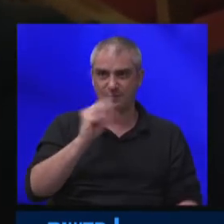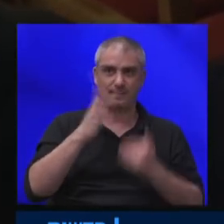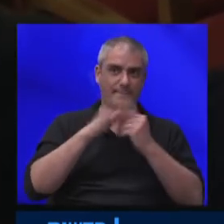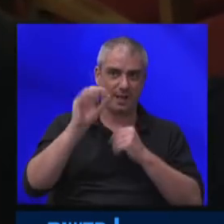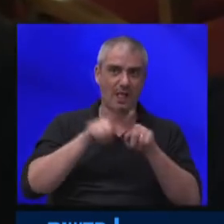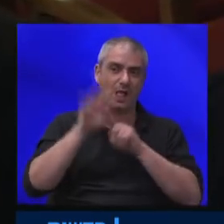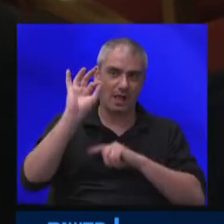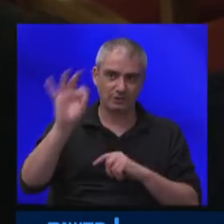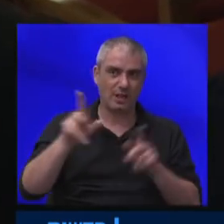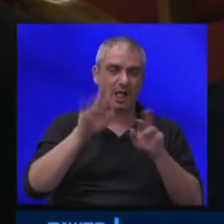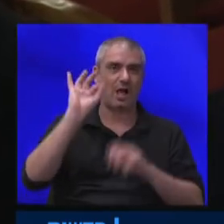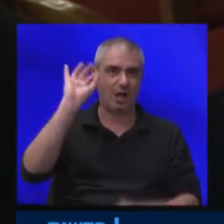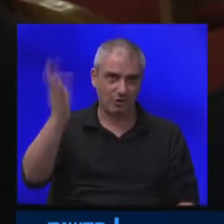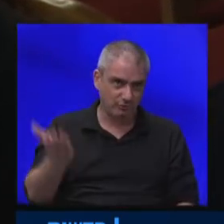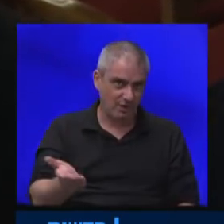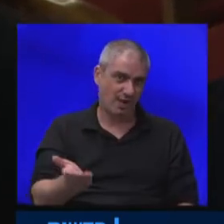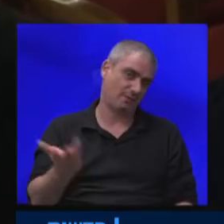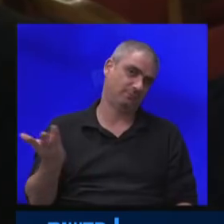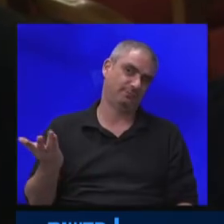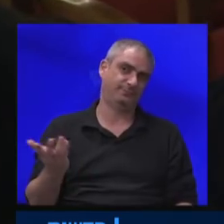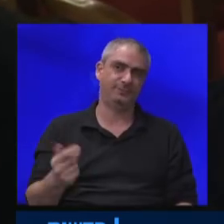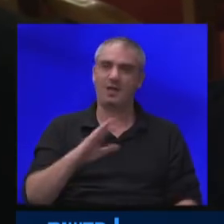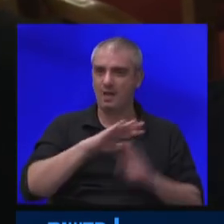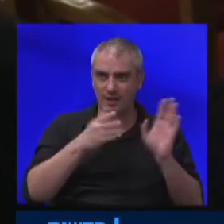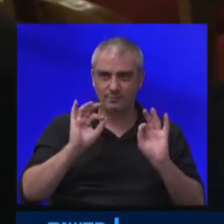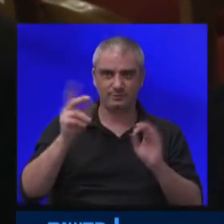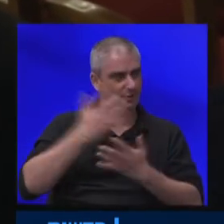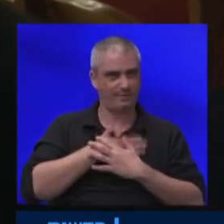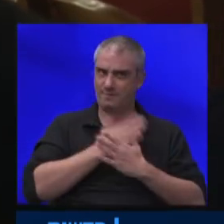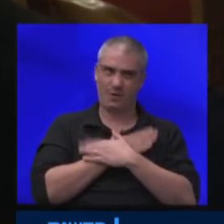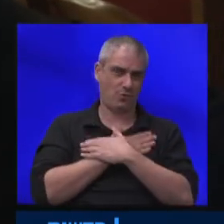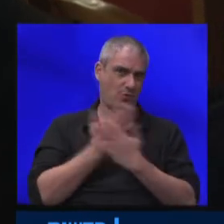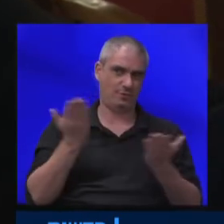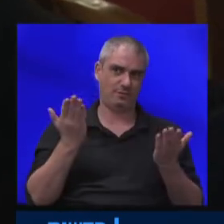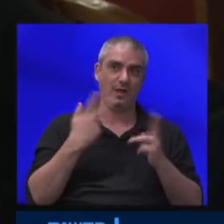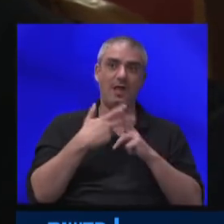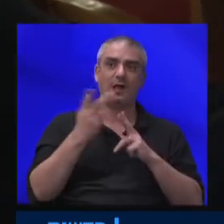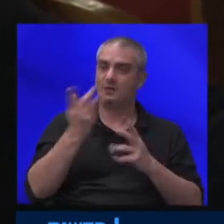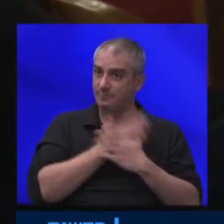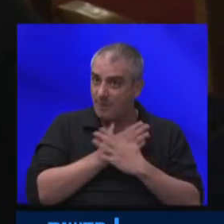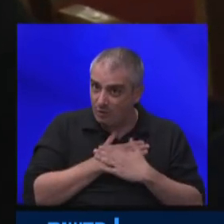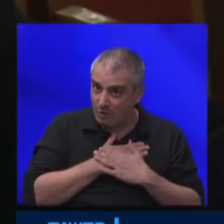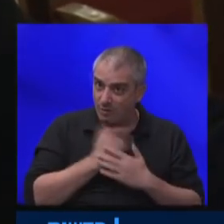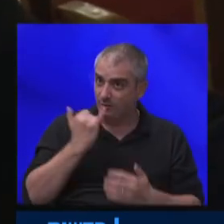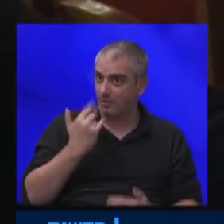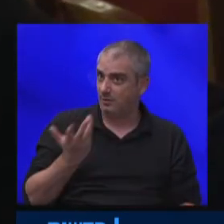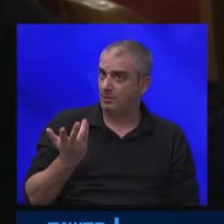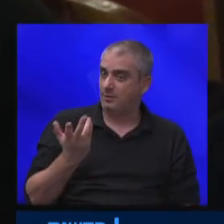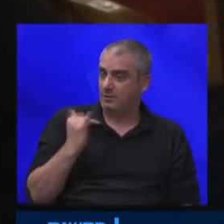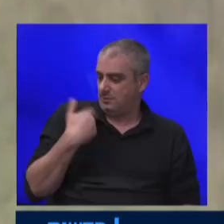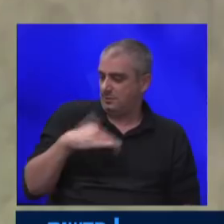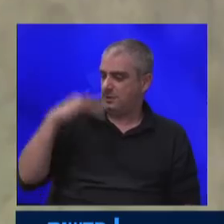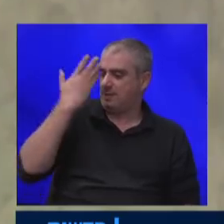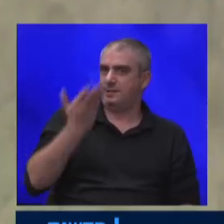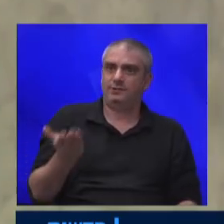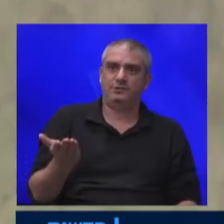עם אחות שלה. הכל בסדר, היא אוהבת את מרוקו, אה? קלי, את אוהבת מרוקו או לא? כן, אני גדלתי שם.